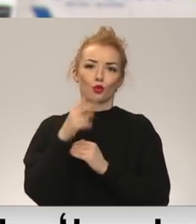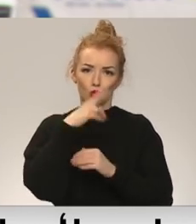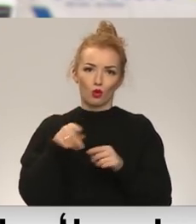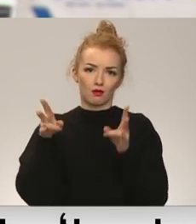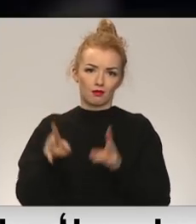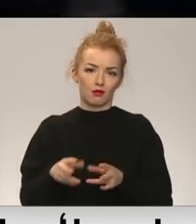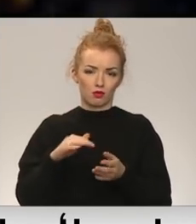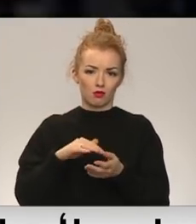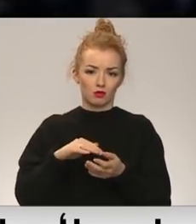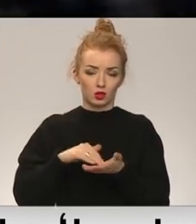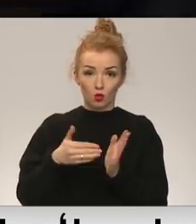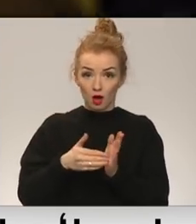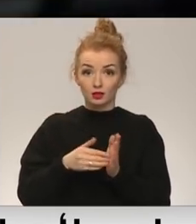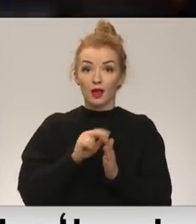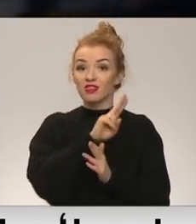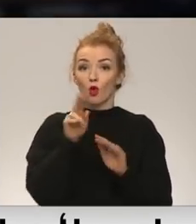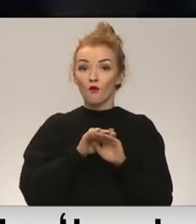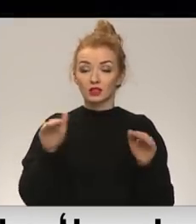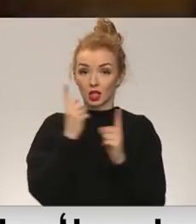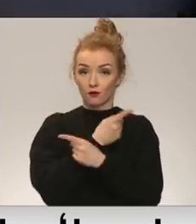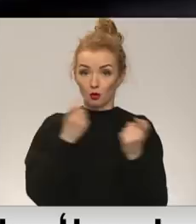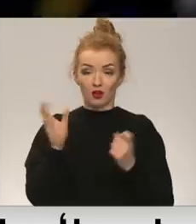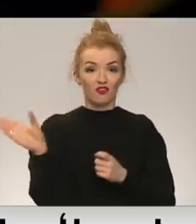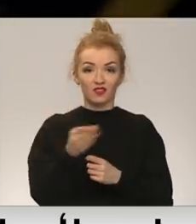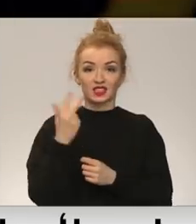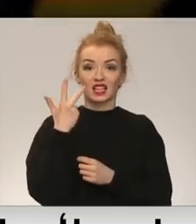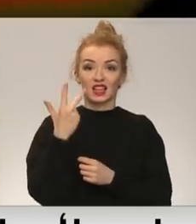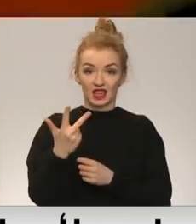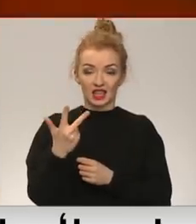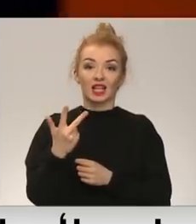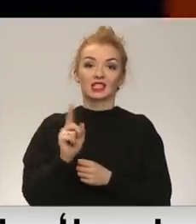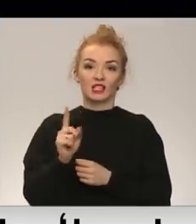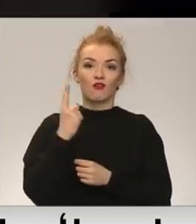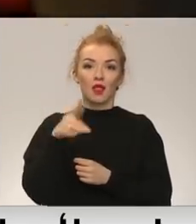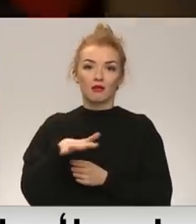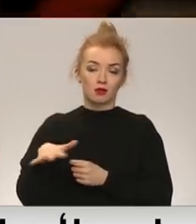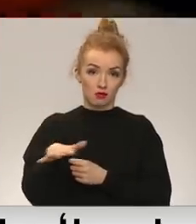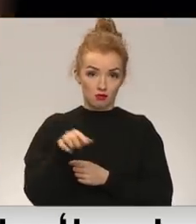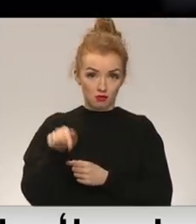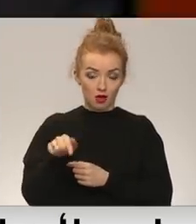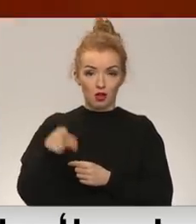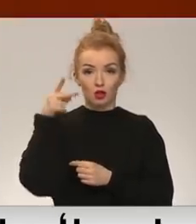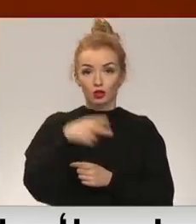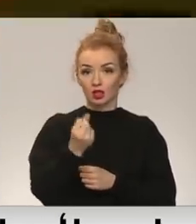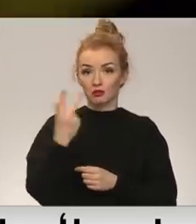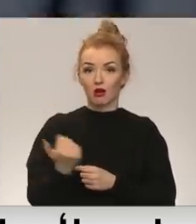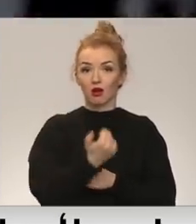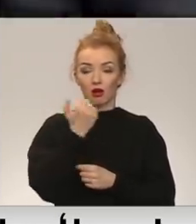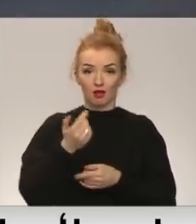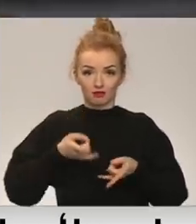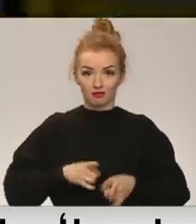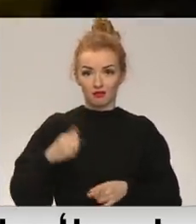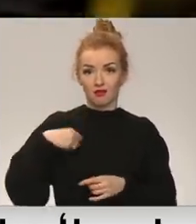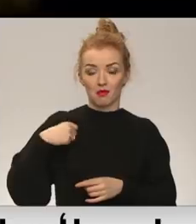vietas projām. Pēc neoficiālas informācijas visi trīs cietušie ir vienas ģimenes locekļi. 2013. Gadā